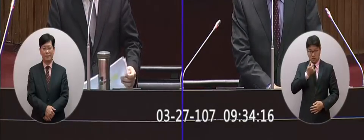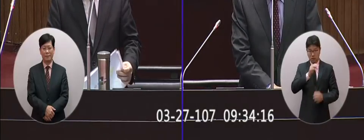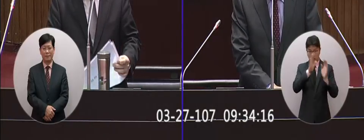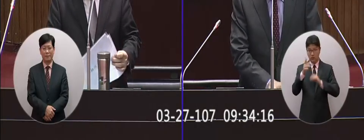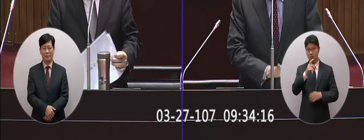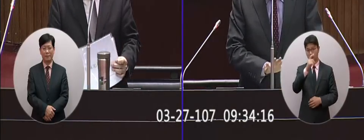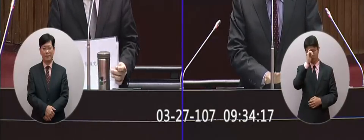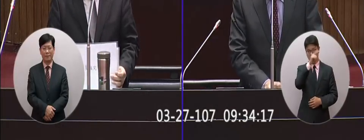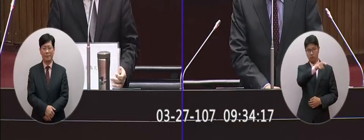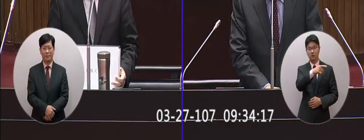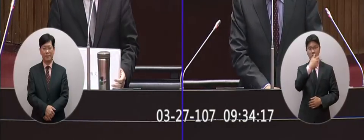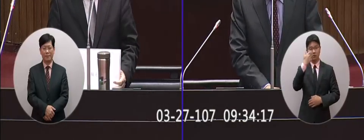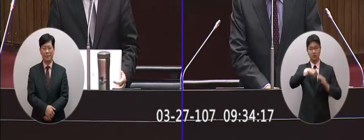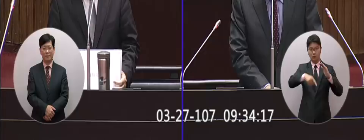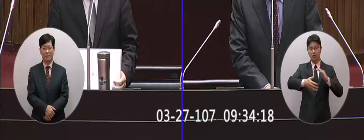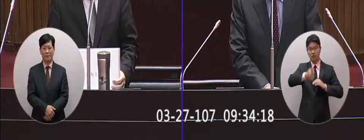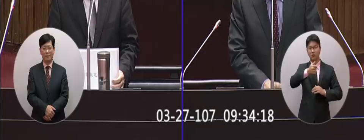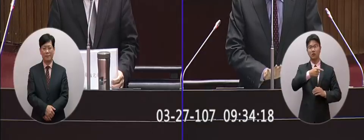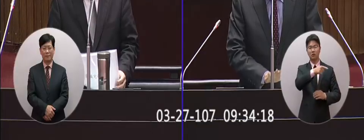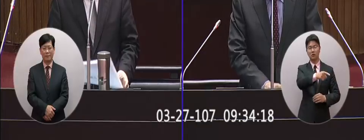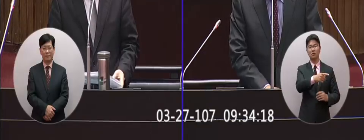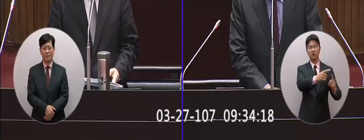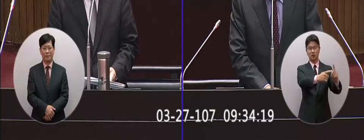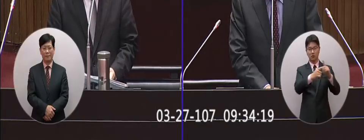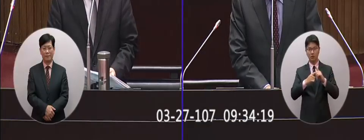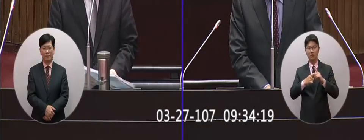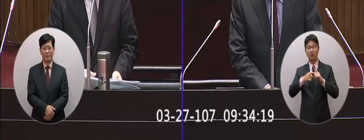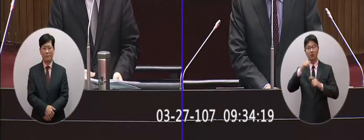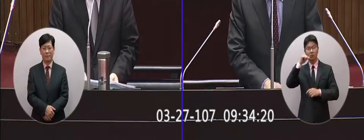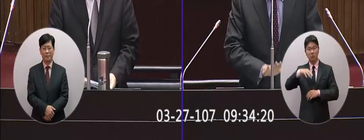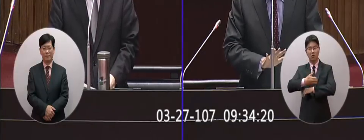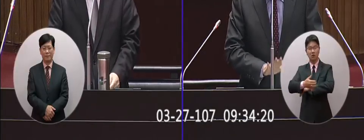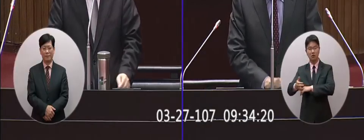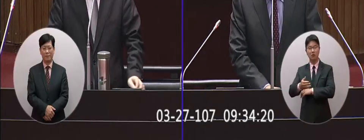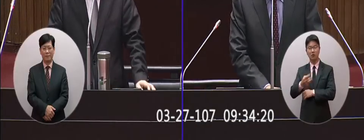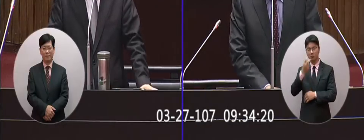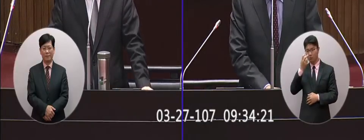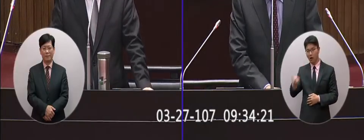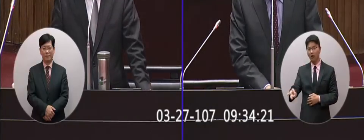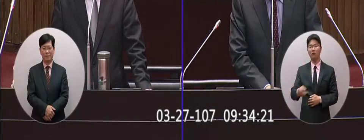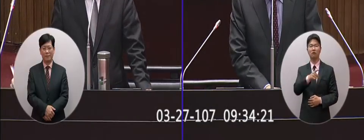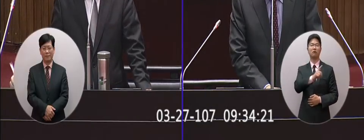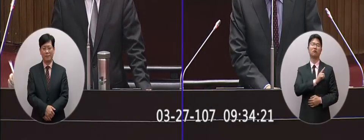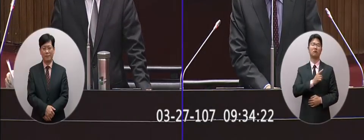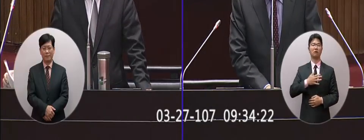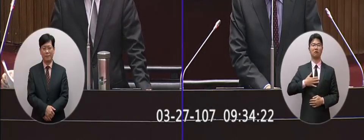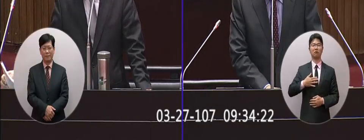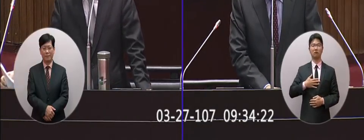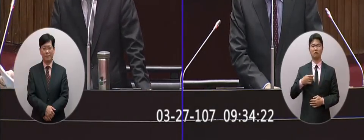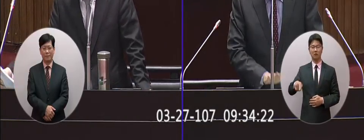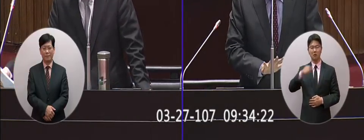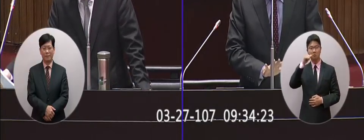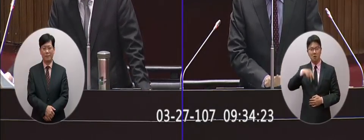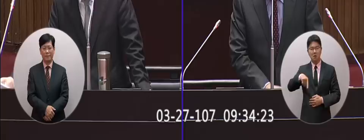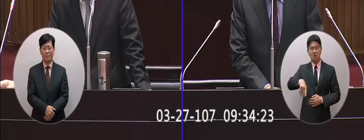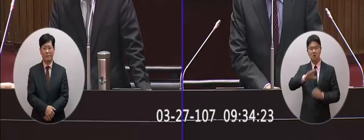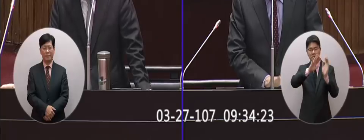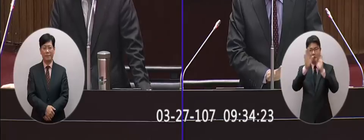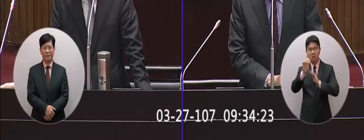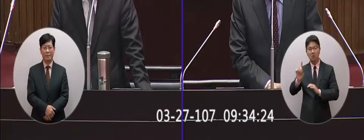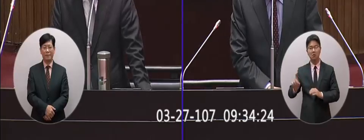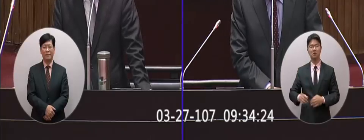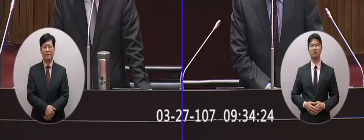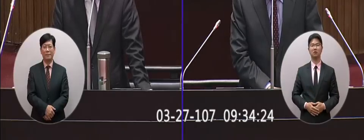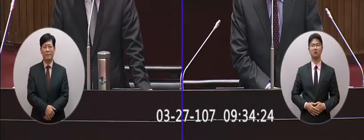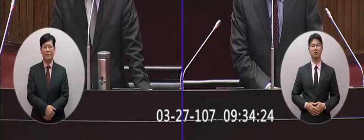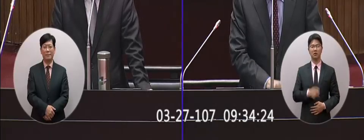长晓得。赖院长也到苗栗下乡去参访，您也非常了解苗栗的情形。我也希望你